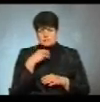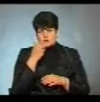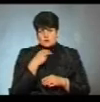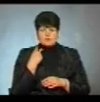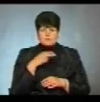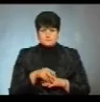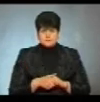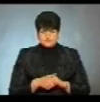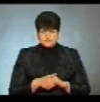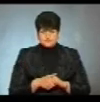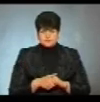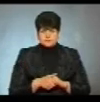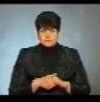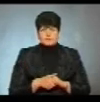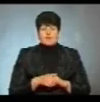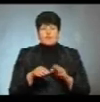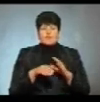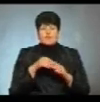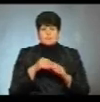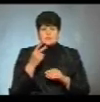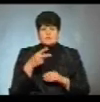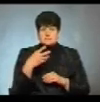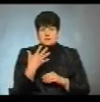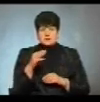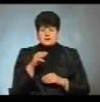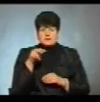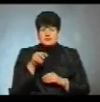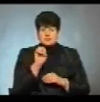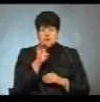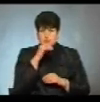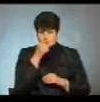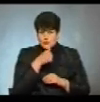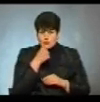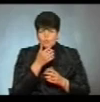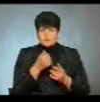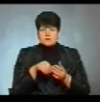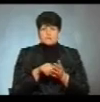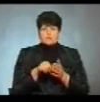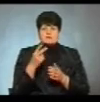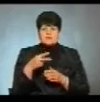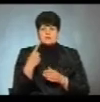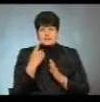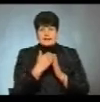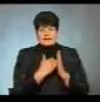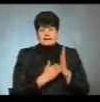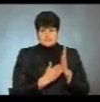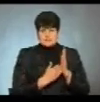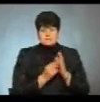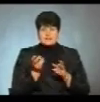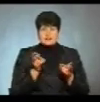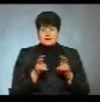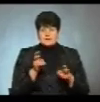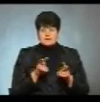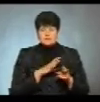позбавлення волі. У дострокових виборах 25 травня 2014-го взяв участь 21 кандидат. Явка виборців